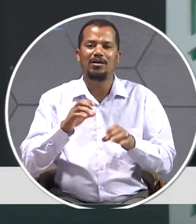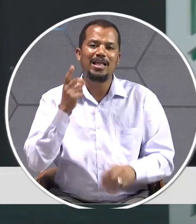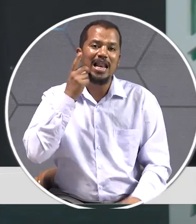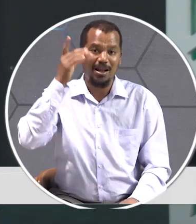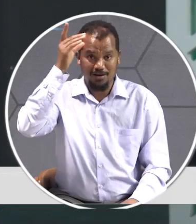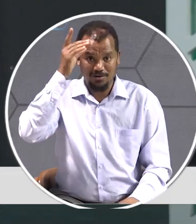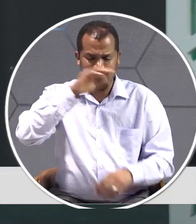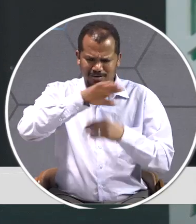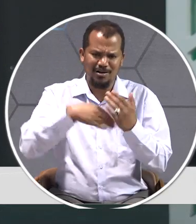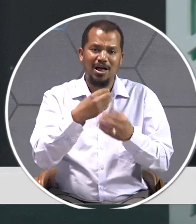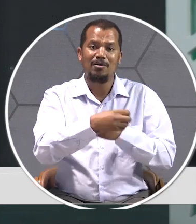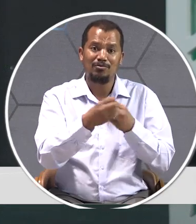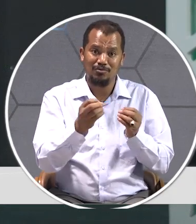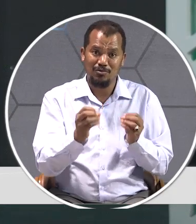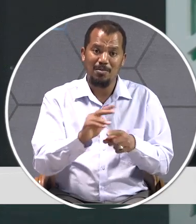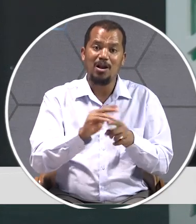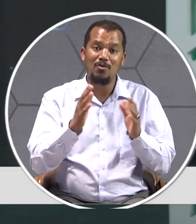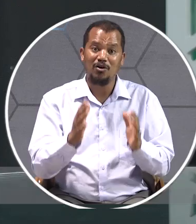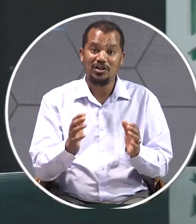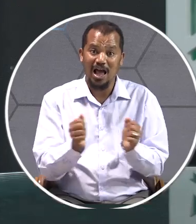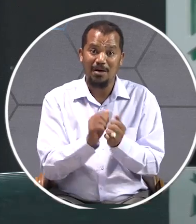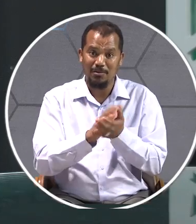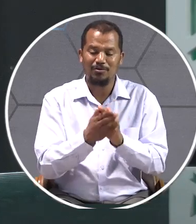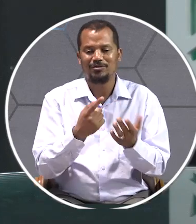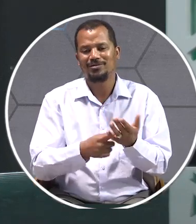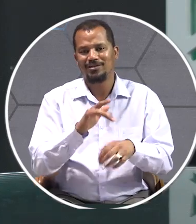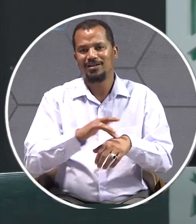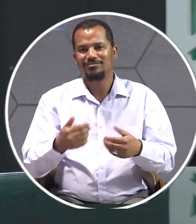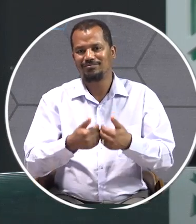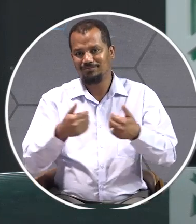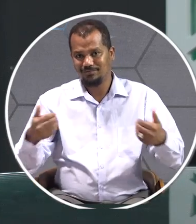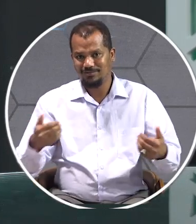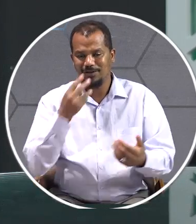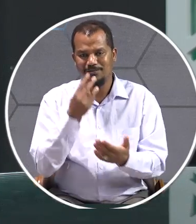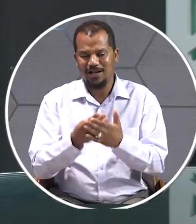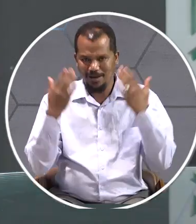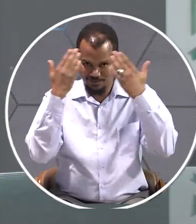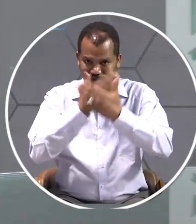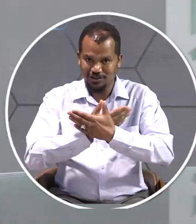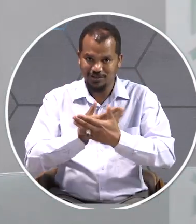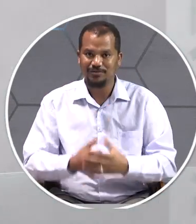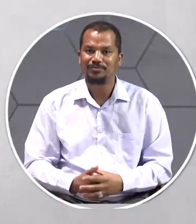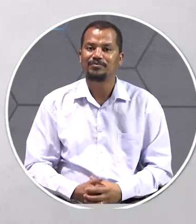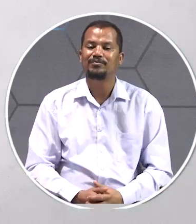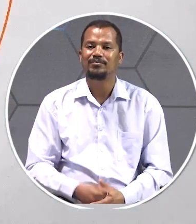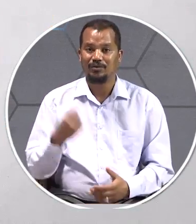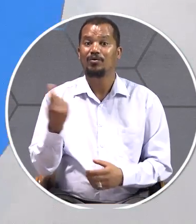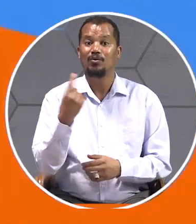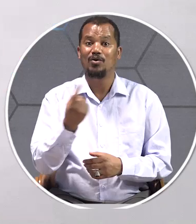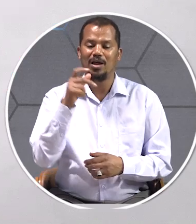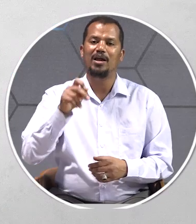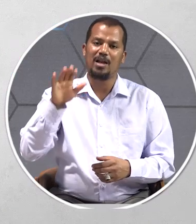አለም ካሳሁን ከመላው የስቱዲዮ ባለሙያዎች ጋር በመሆን ደግሞ እዚህ ላይ ልንሰናበት ግድ ይለናል። መልካም ምሽት።